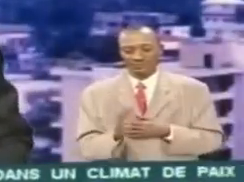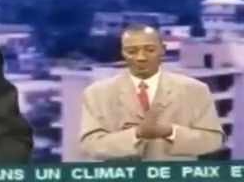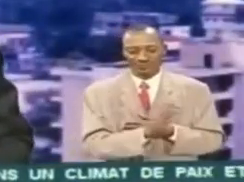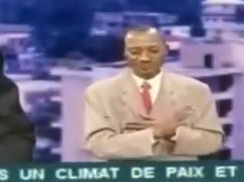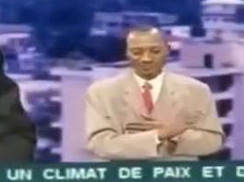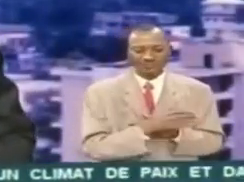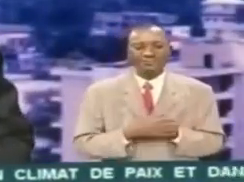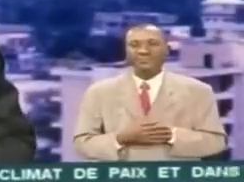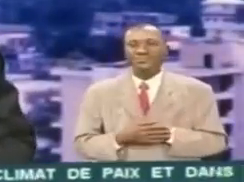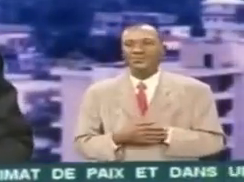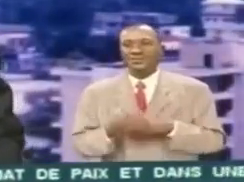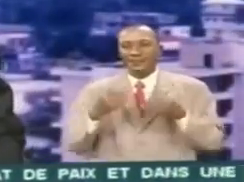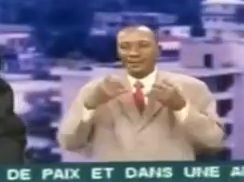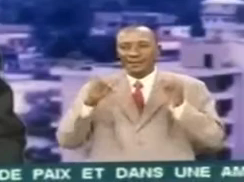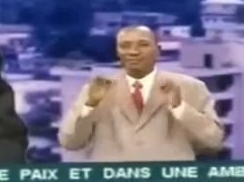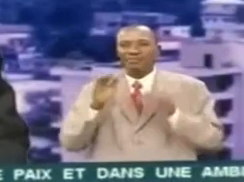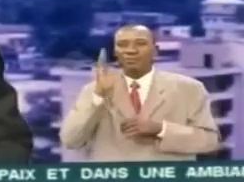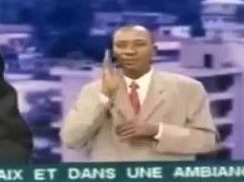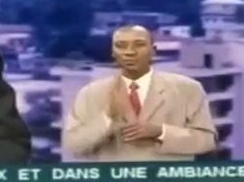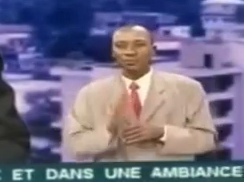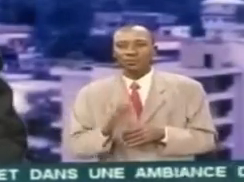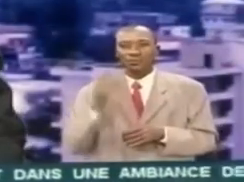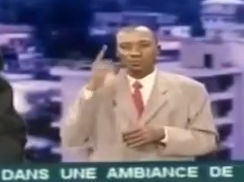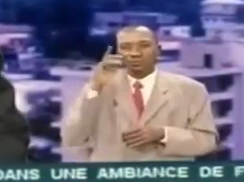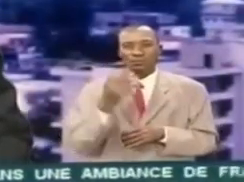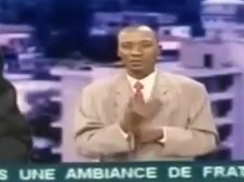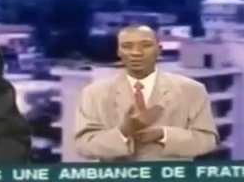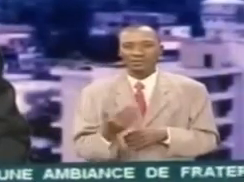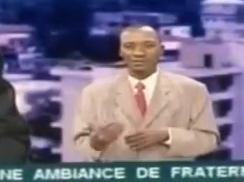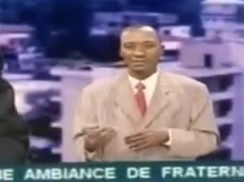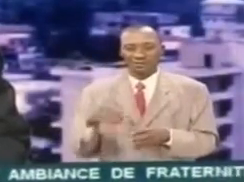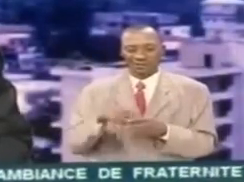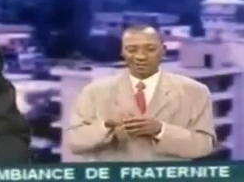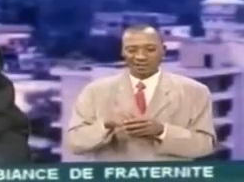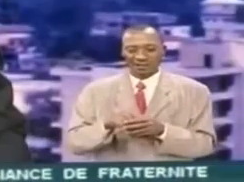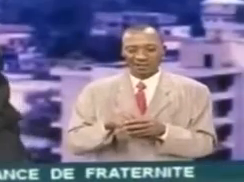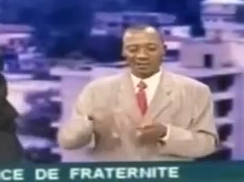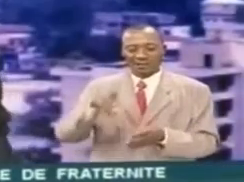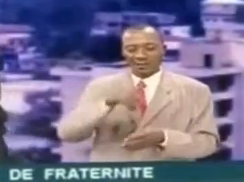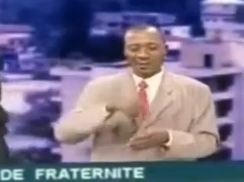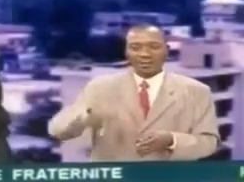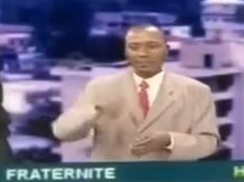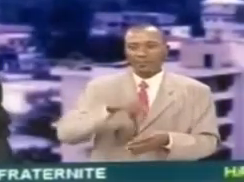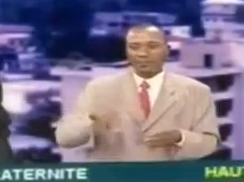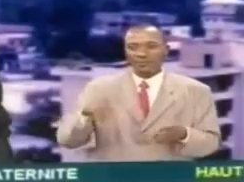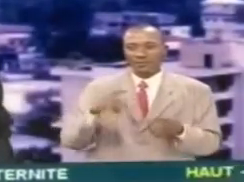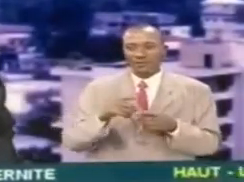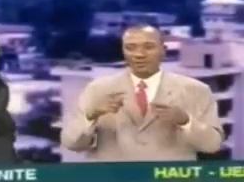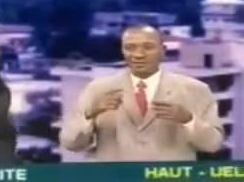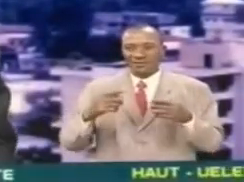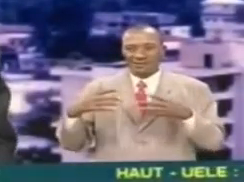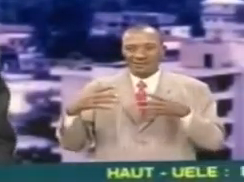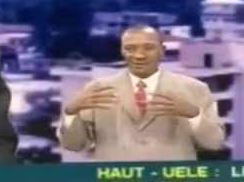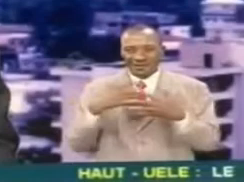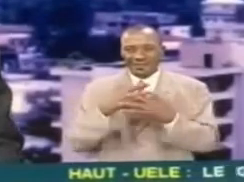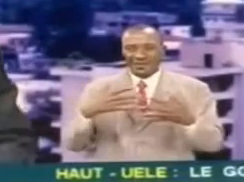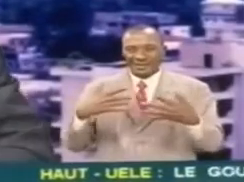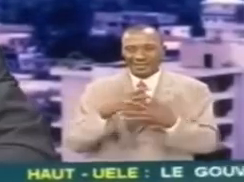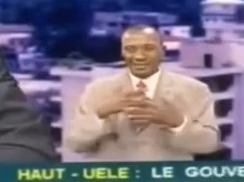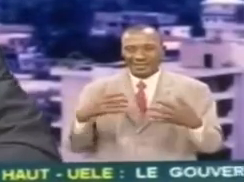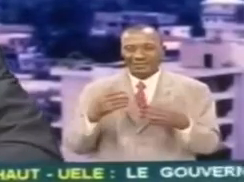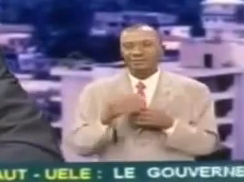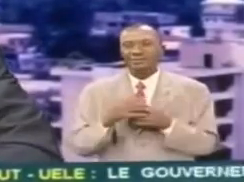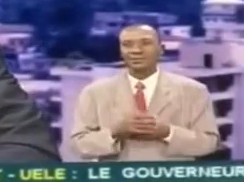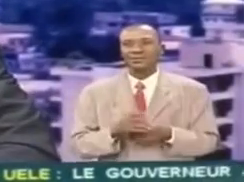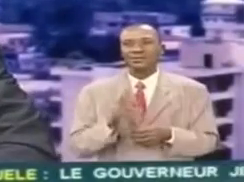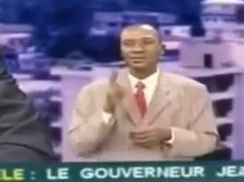très bonne nouvelle en faveur des élèves dans les provinces en conflit en République démocratique du Congo, il s'agit de 200